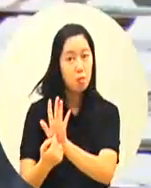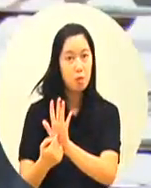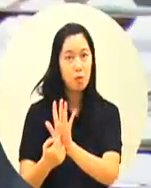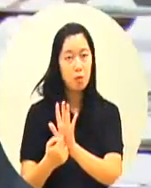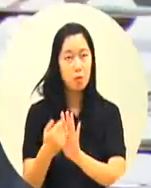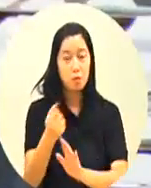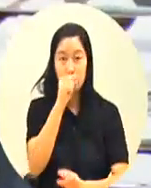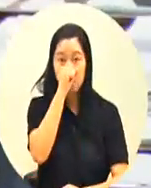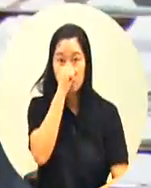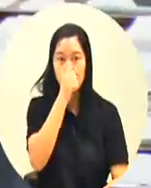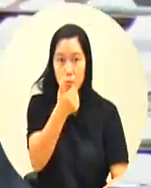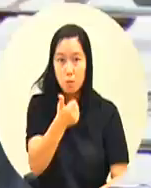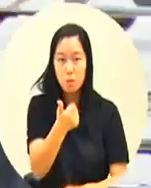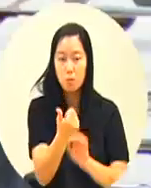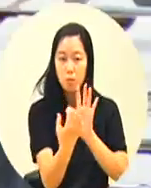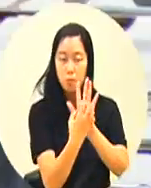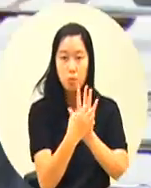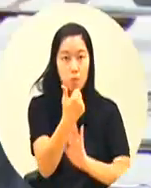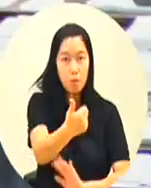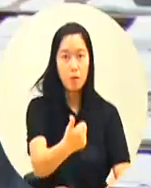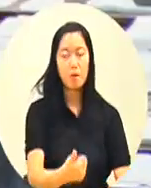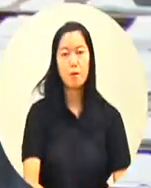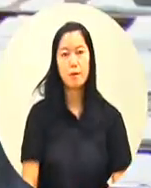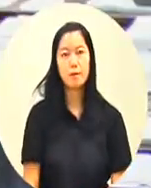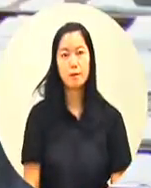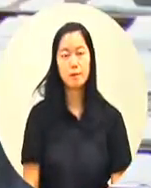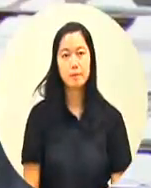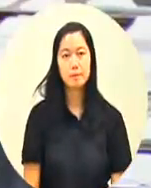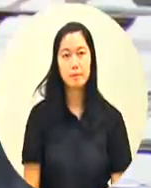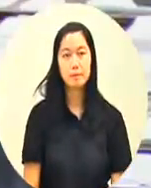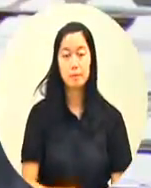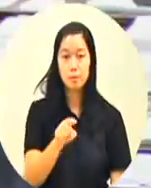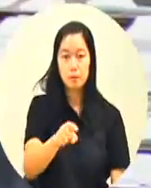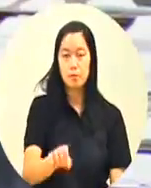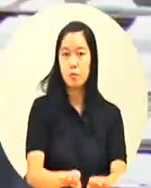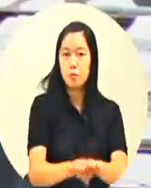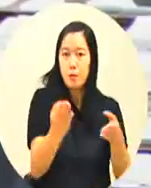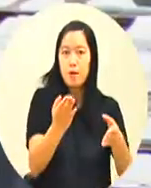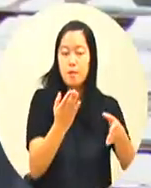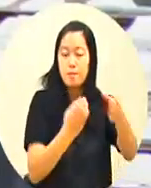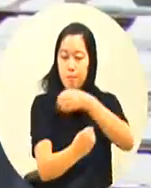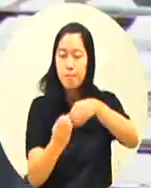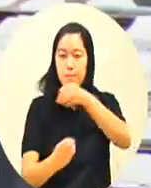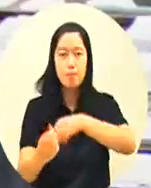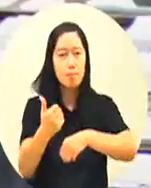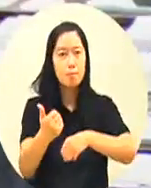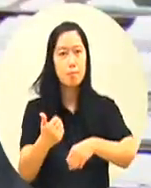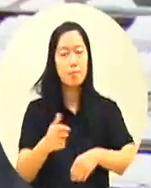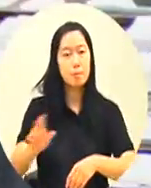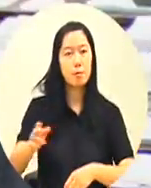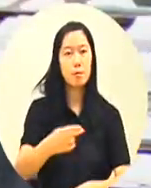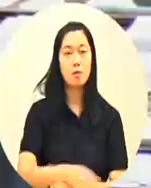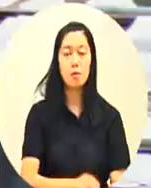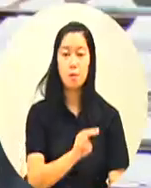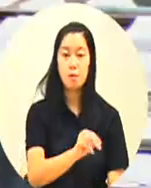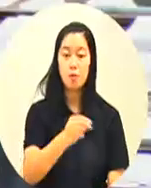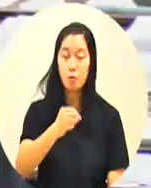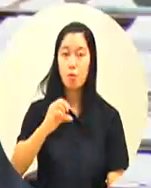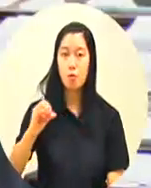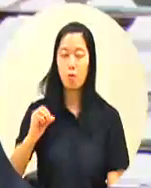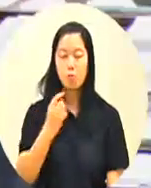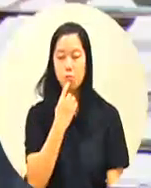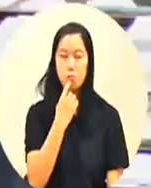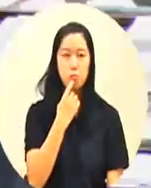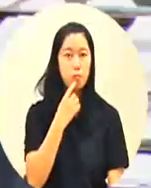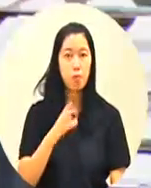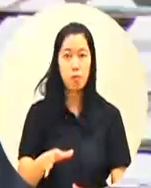这个好的一个示范的时候，这个就启动了，那也不会让 NGO 觉得怀疑。然后其实对